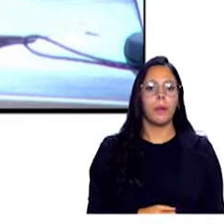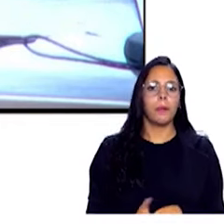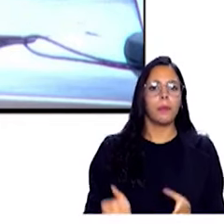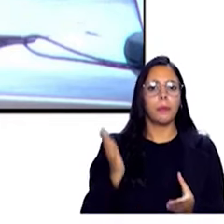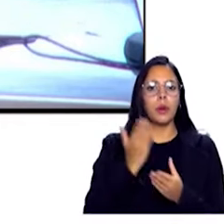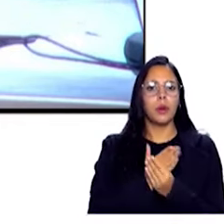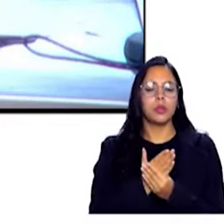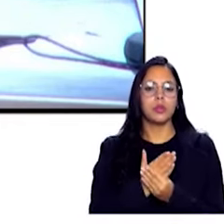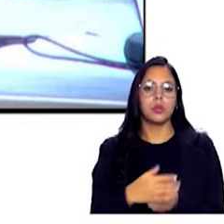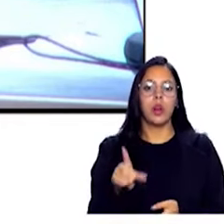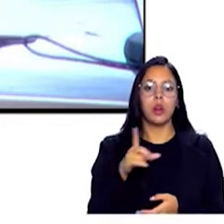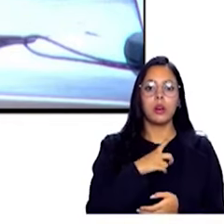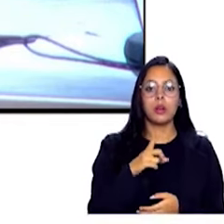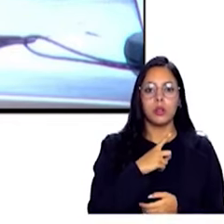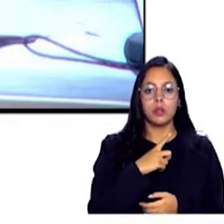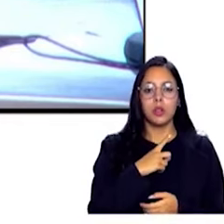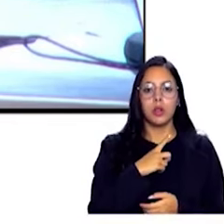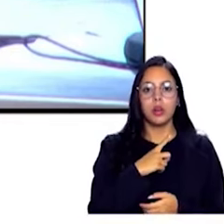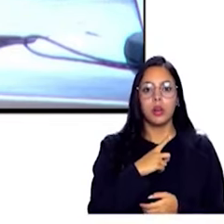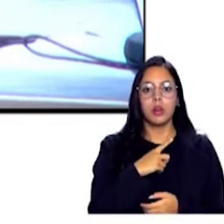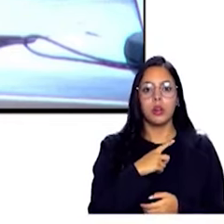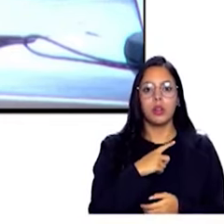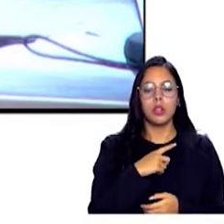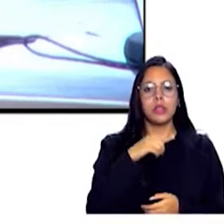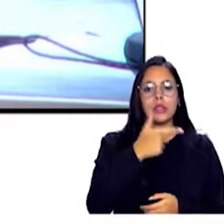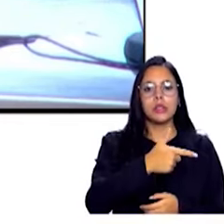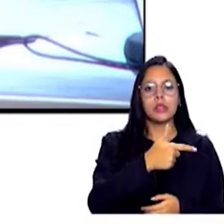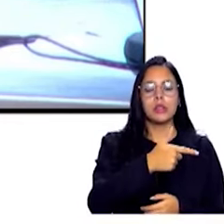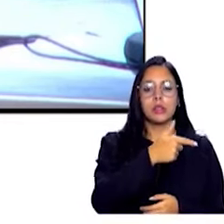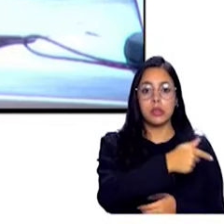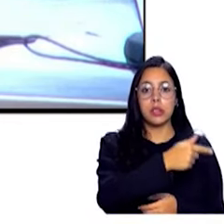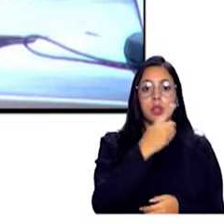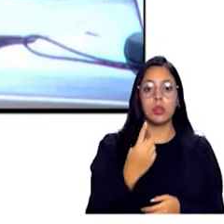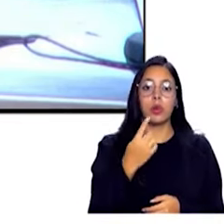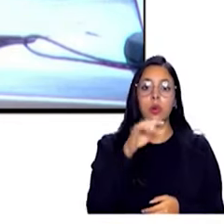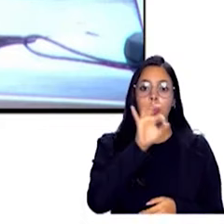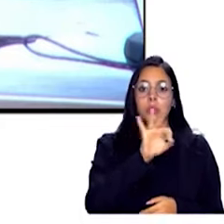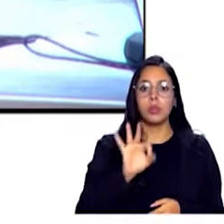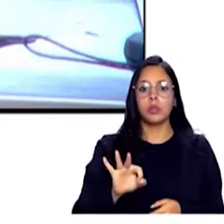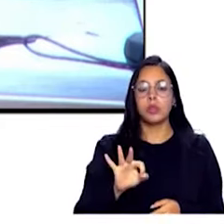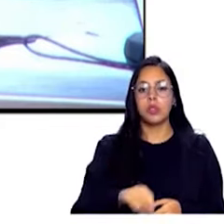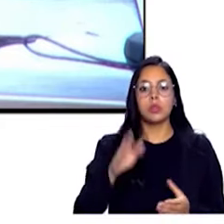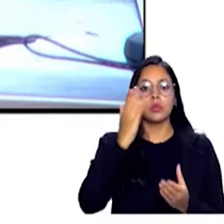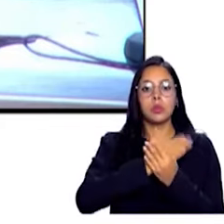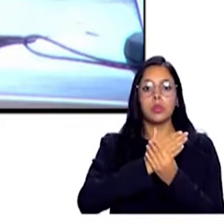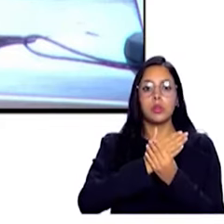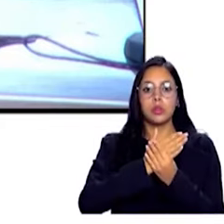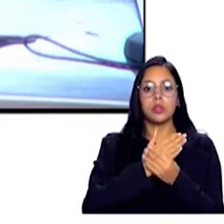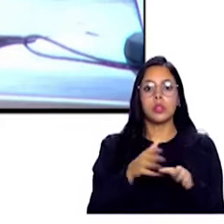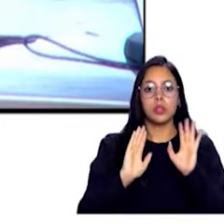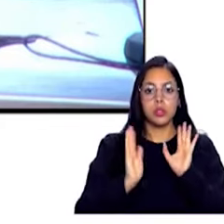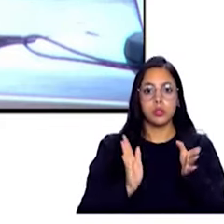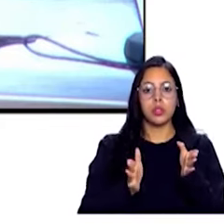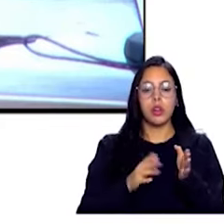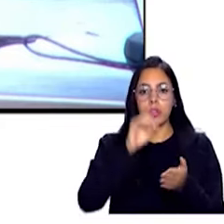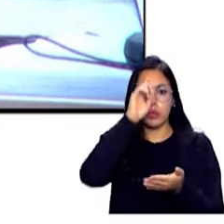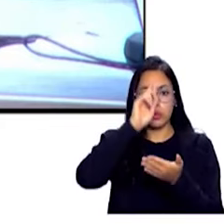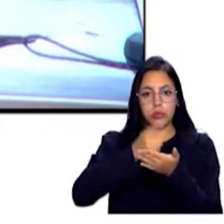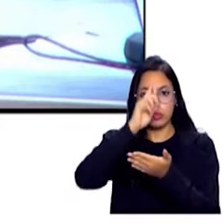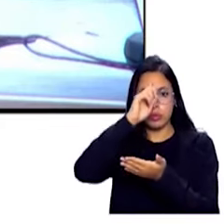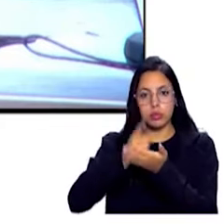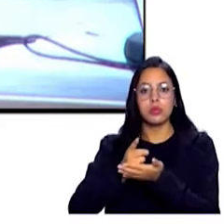71 % Il y a des hypoth o Il Y A une déchéance parce qu'on n pas respecté les